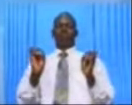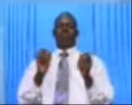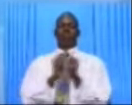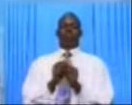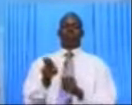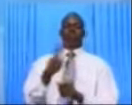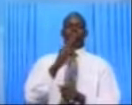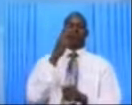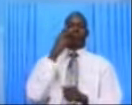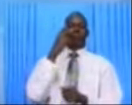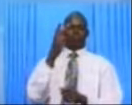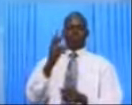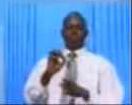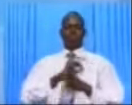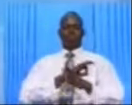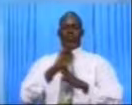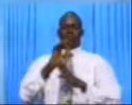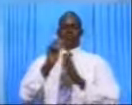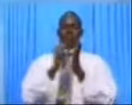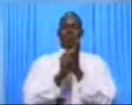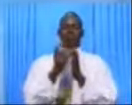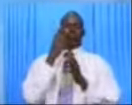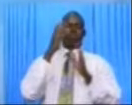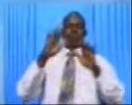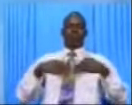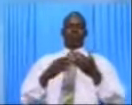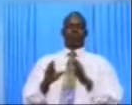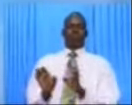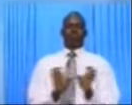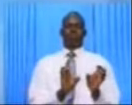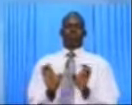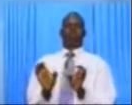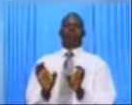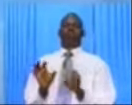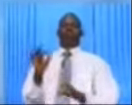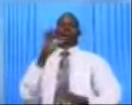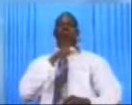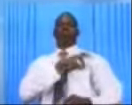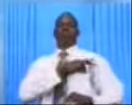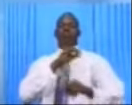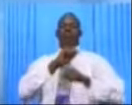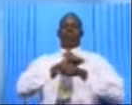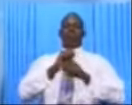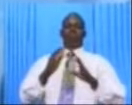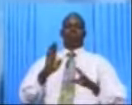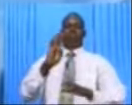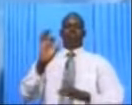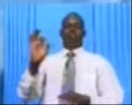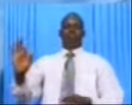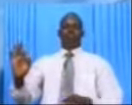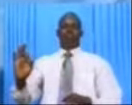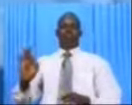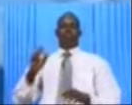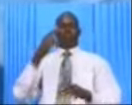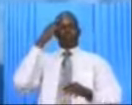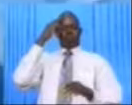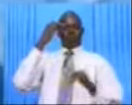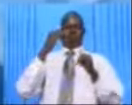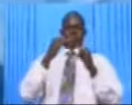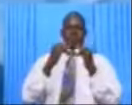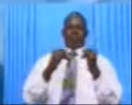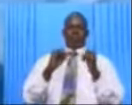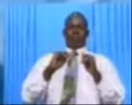pour suivre cette formation et voir comment elle va se dérouler au bénéfice donc des industries burkinabè. Pour boucler cette